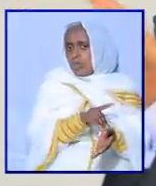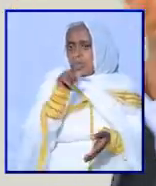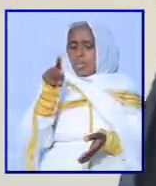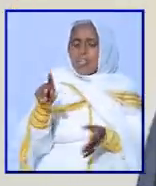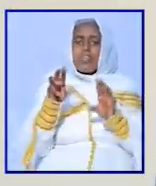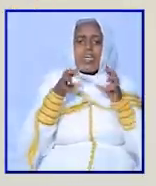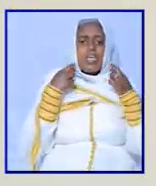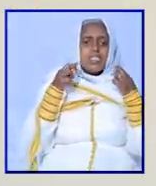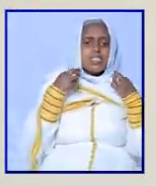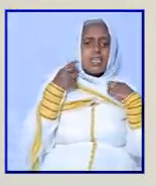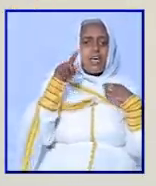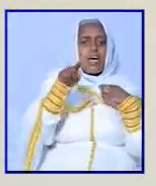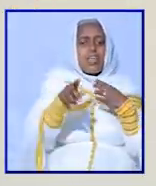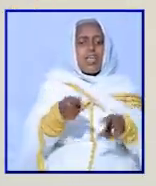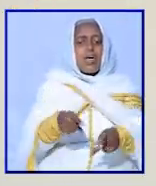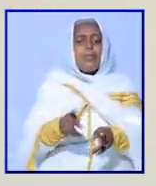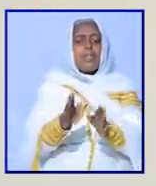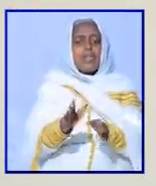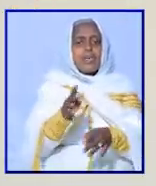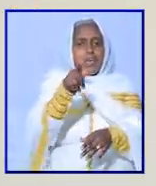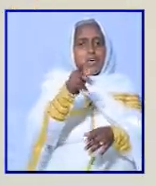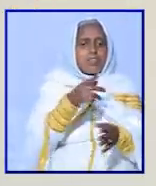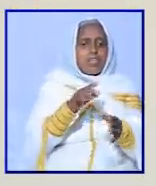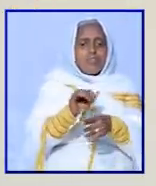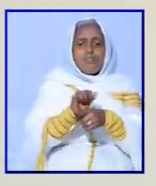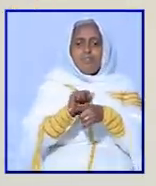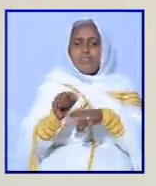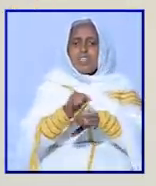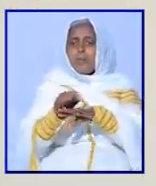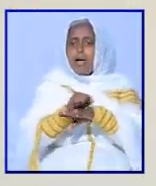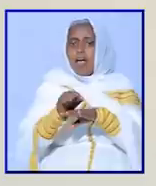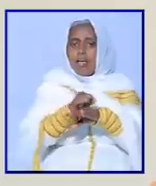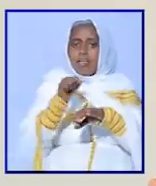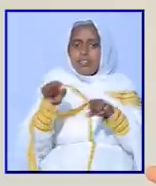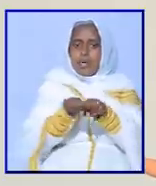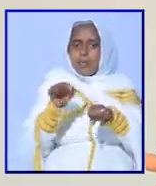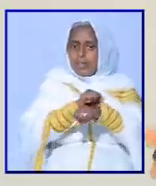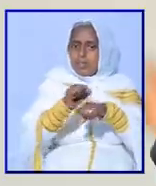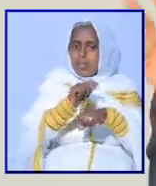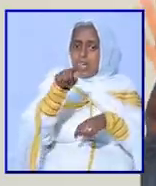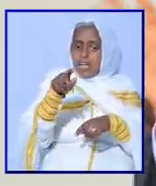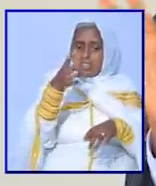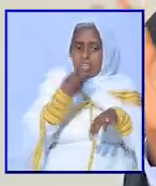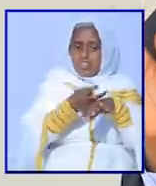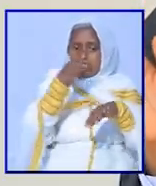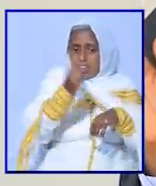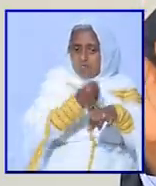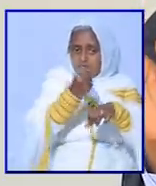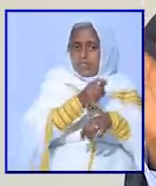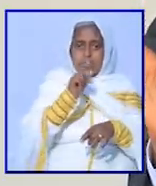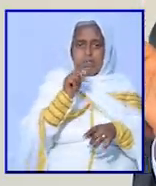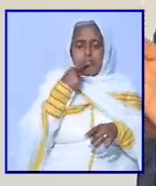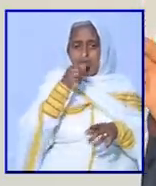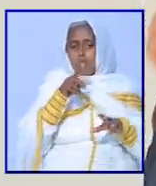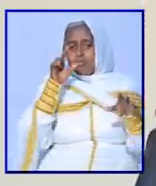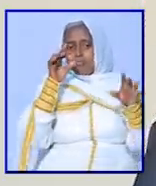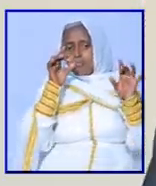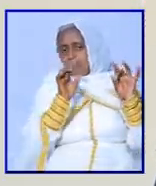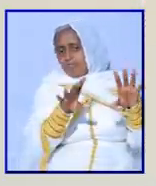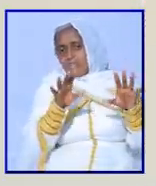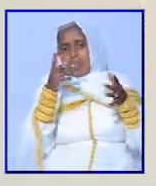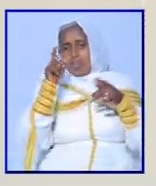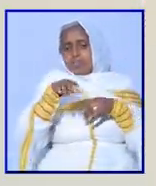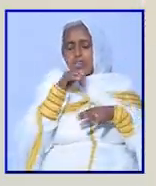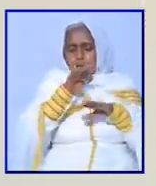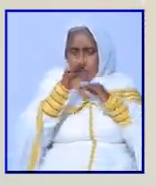ነህ፣ አንተ ቄስ ነህ፣ አንተ ገበሬ ነህ፣ አንተ ልጅትሮ ነህ፣ አንተ ድንጋይ ፈላጭ ነህ ተብለን አንናናቅ።